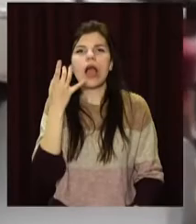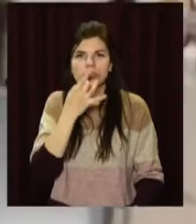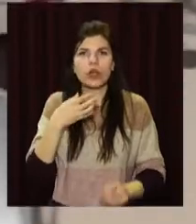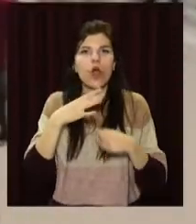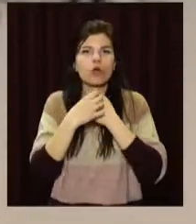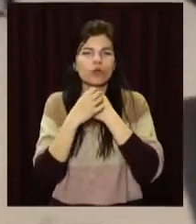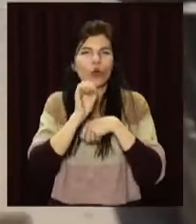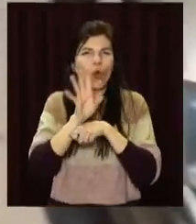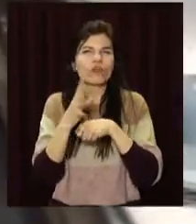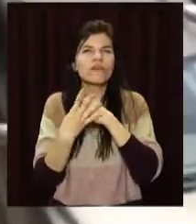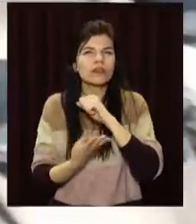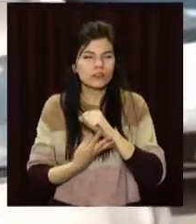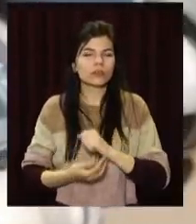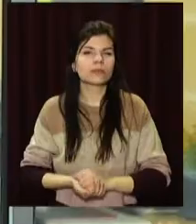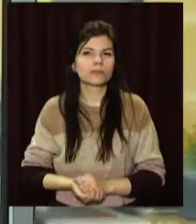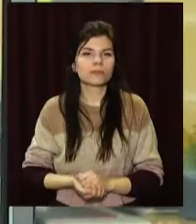COVID-19.